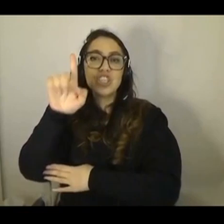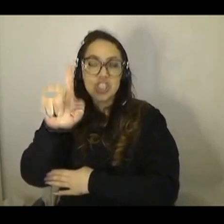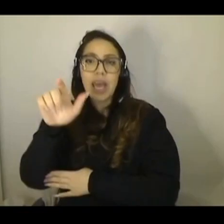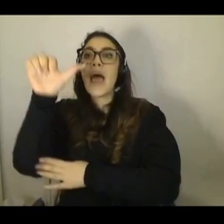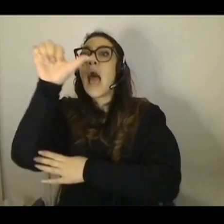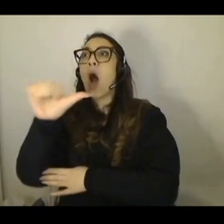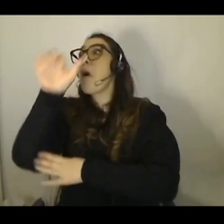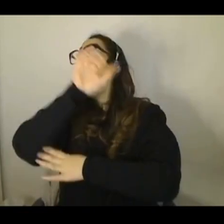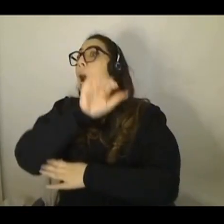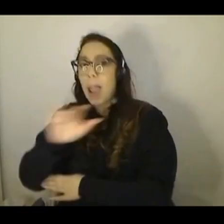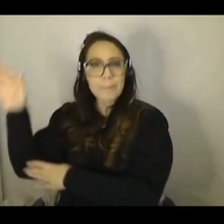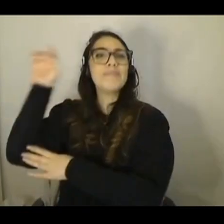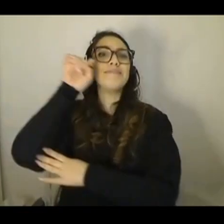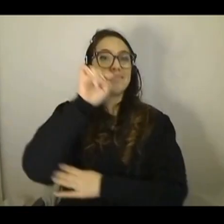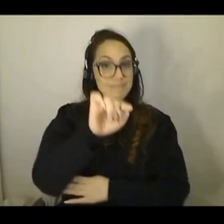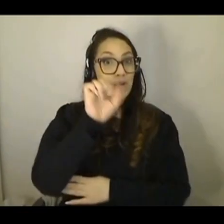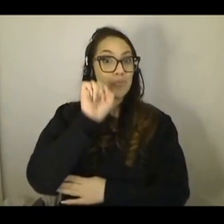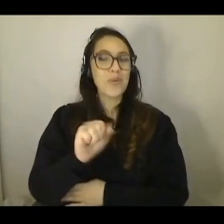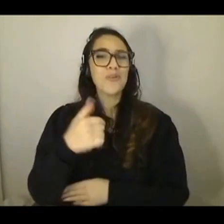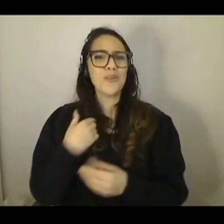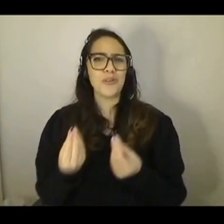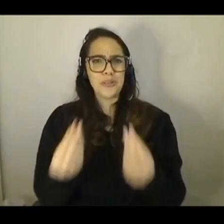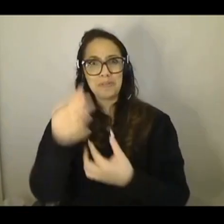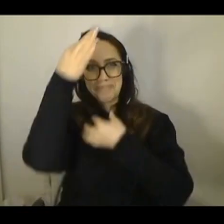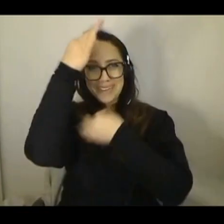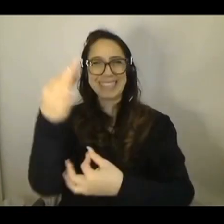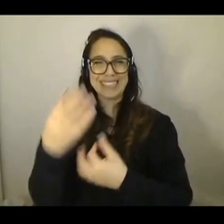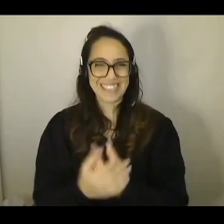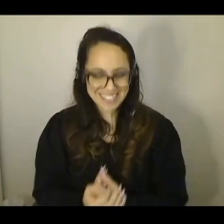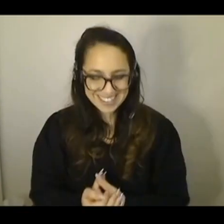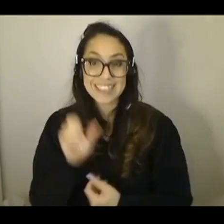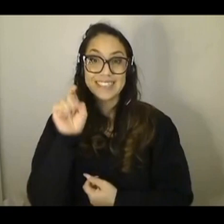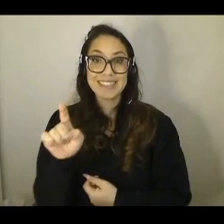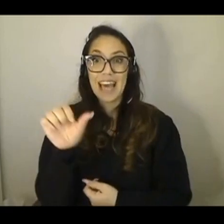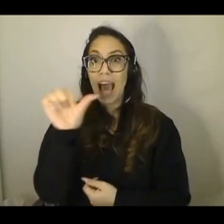voilà, vous pourrez retrouver, je vous redonnerai le mail. Donc c'est